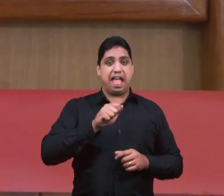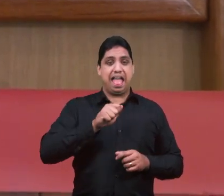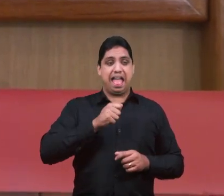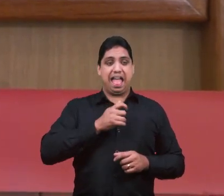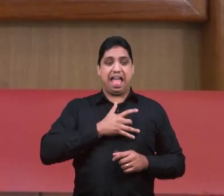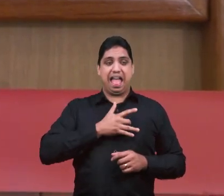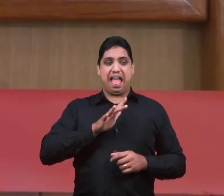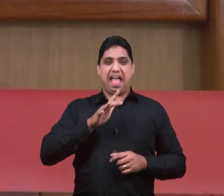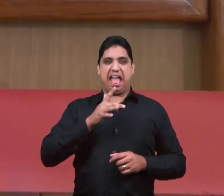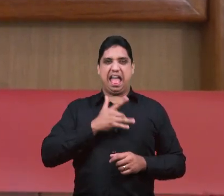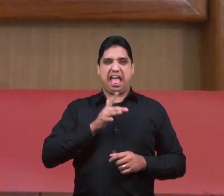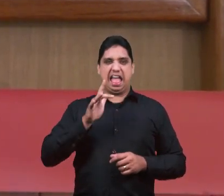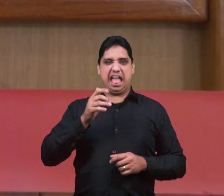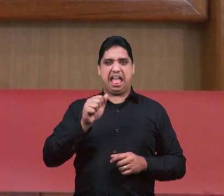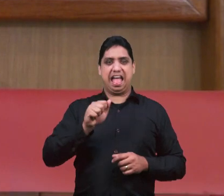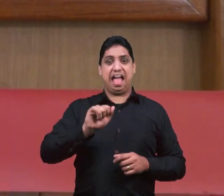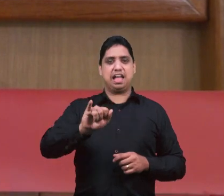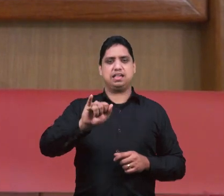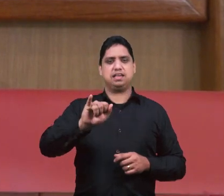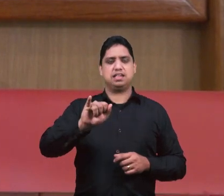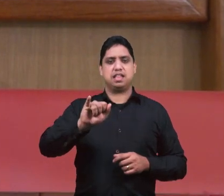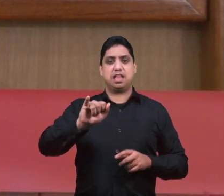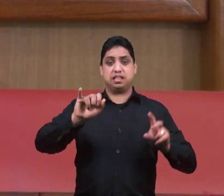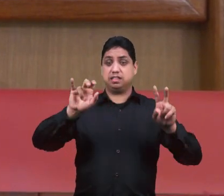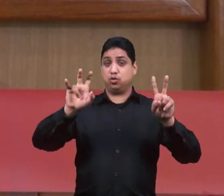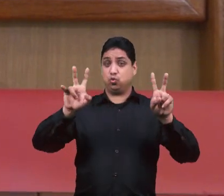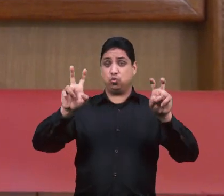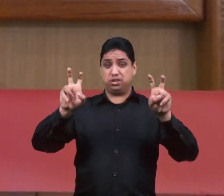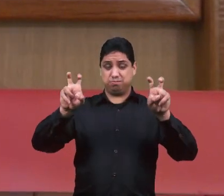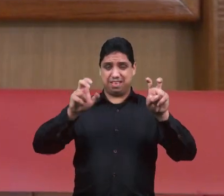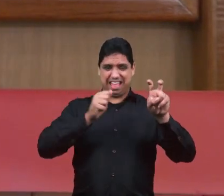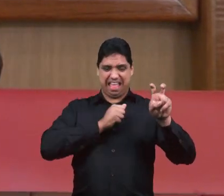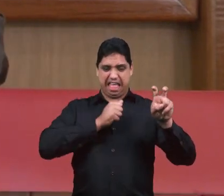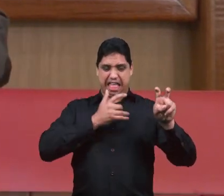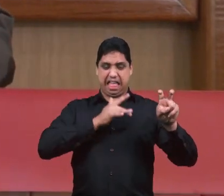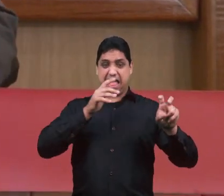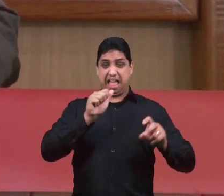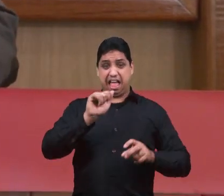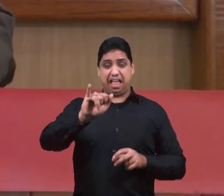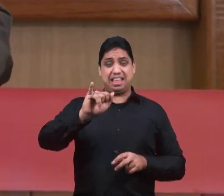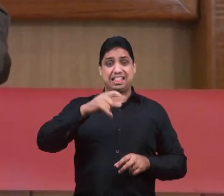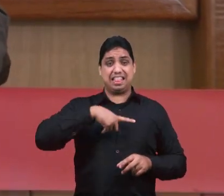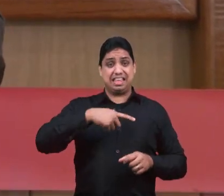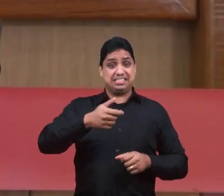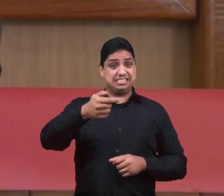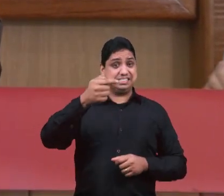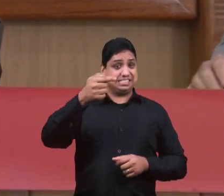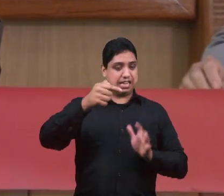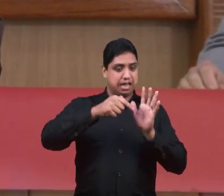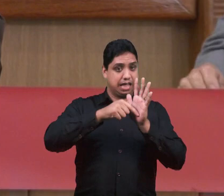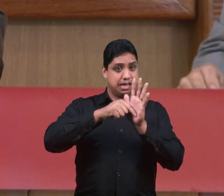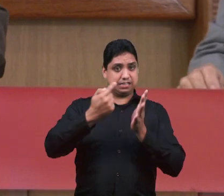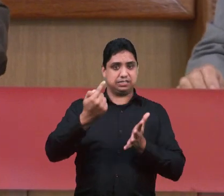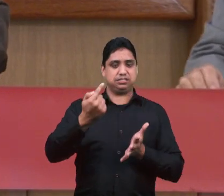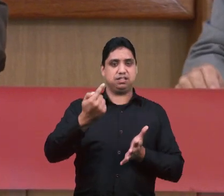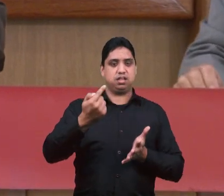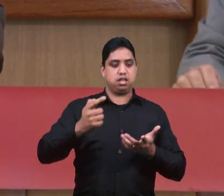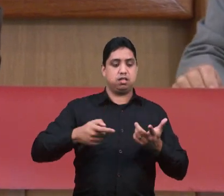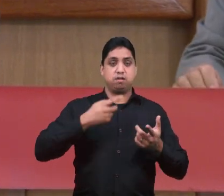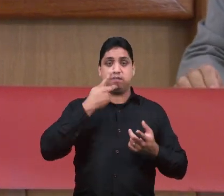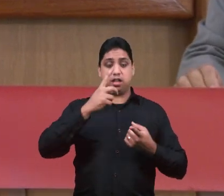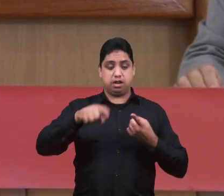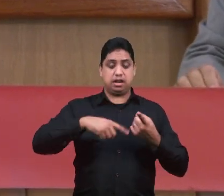les ailles. Donc, au moins 7 ailles, 7 malheurs. Donc, malheur à ceux qui